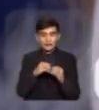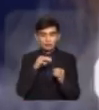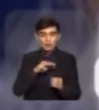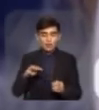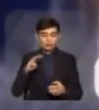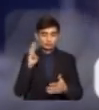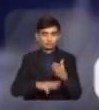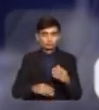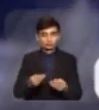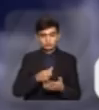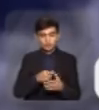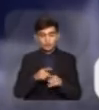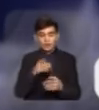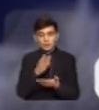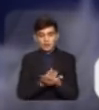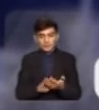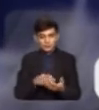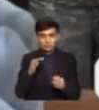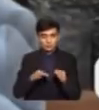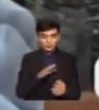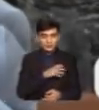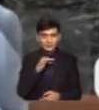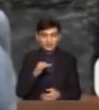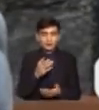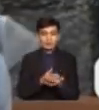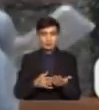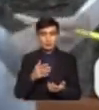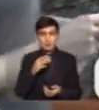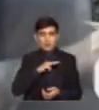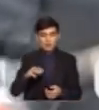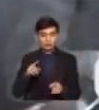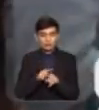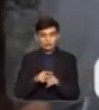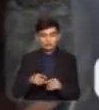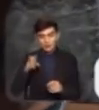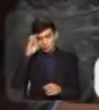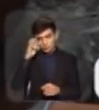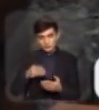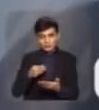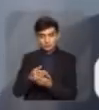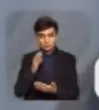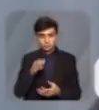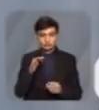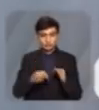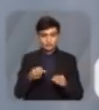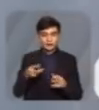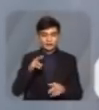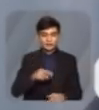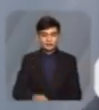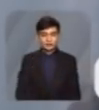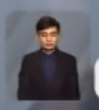тенге. Суд одобрил половину этой суммы. Еще почти полмиллиона осужденный должен возместить государству за проведенные экспертизы.